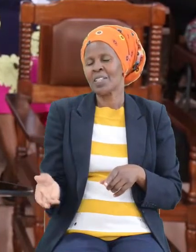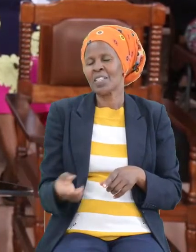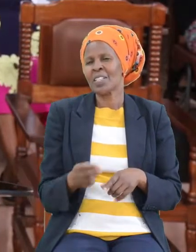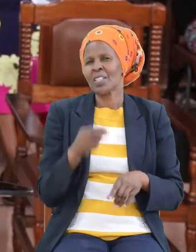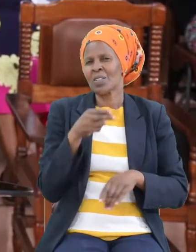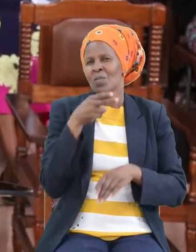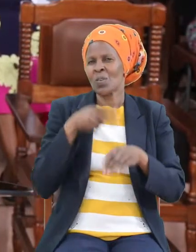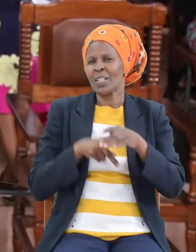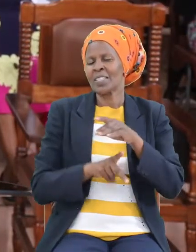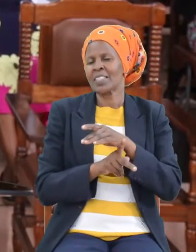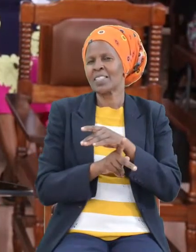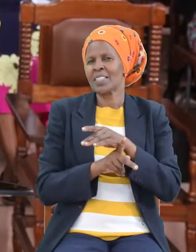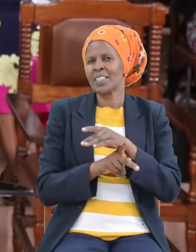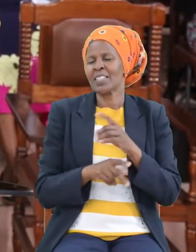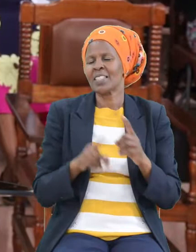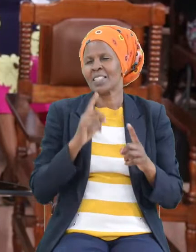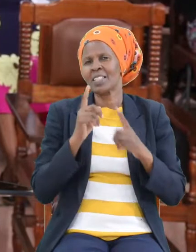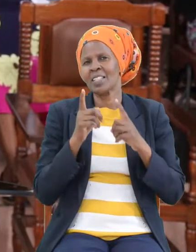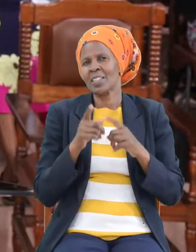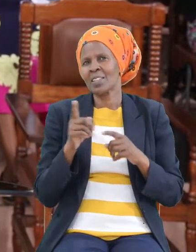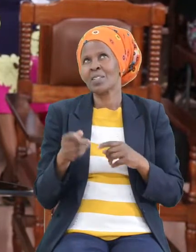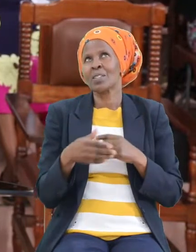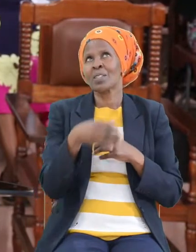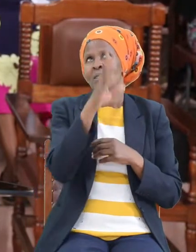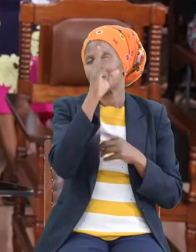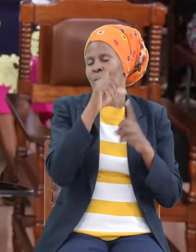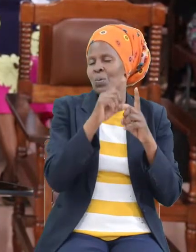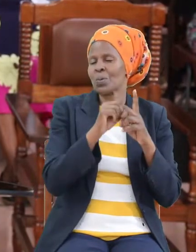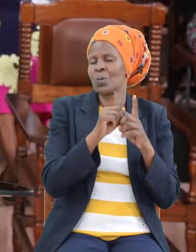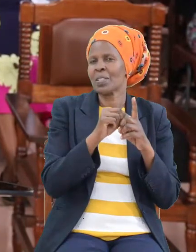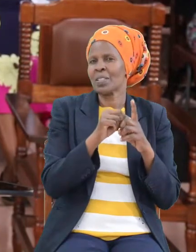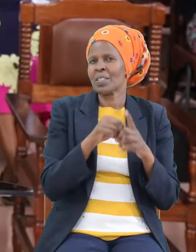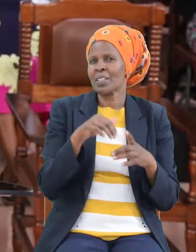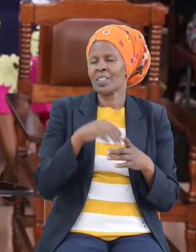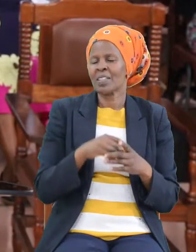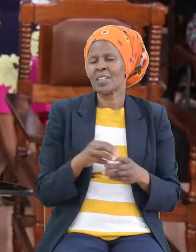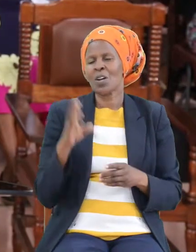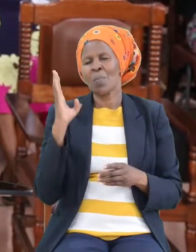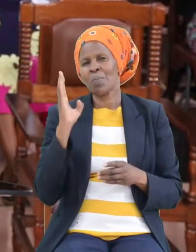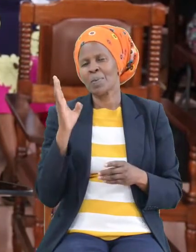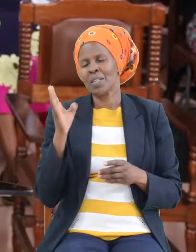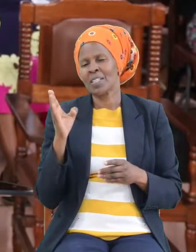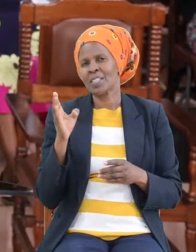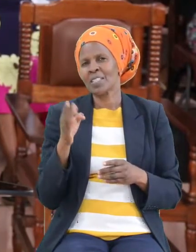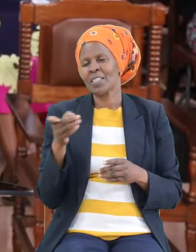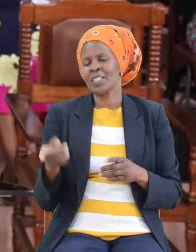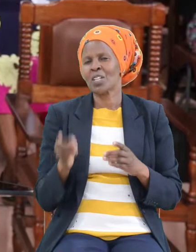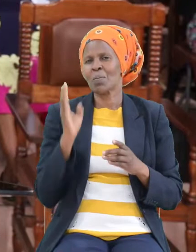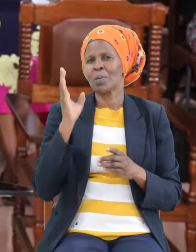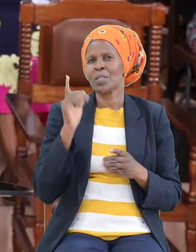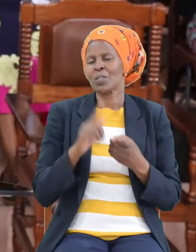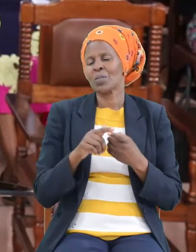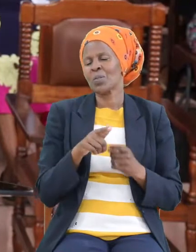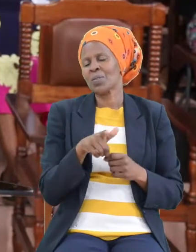anatabilia akiwanenea neno lake Mungu. Na katika mahubiri yake ambapo alikuwa anahubilia hao